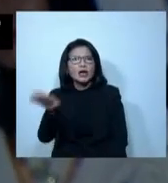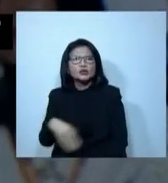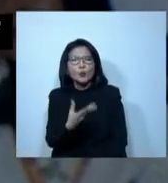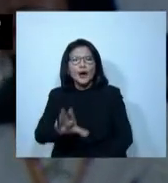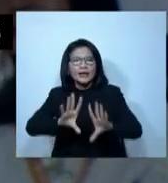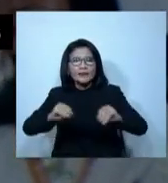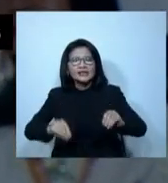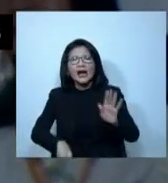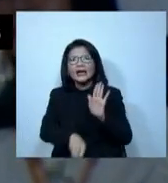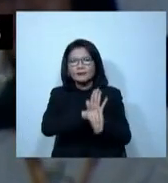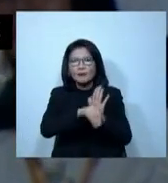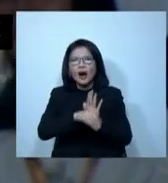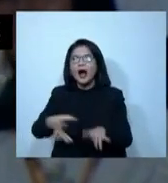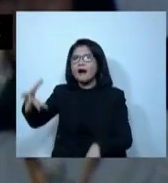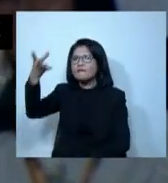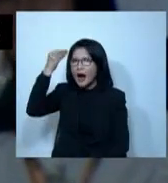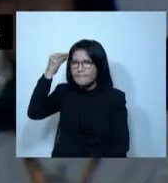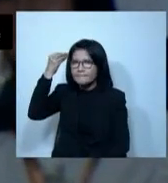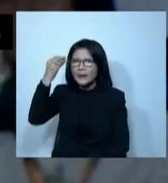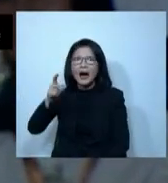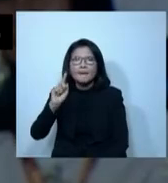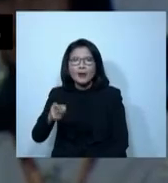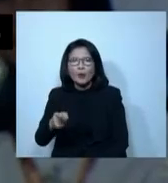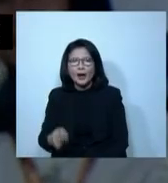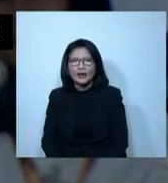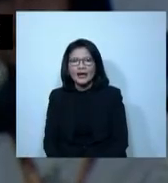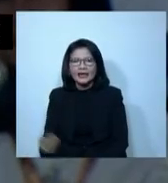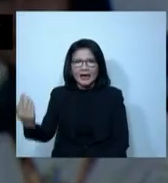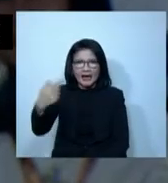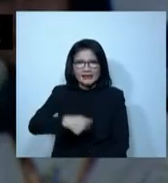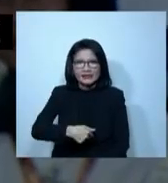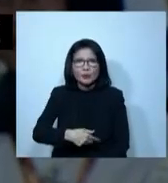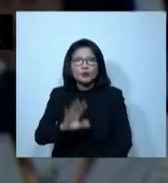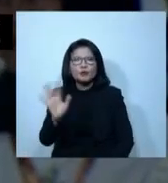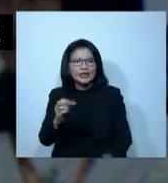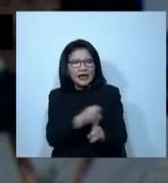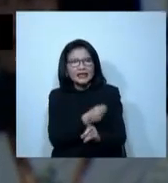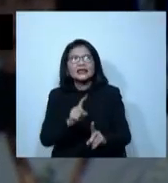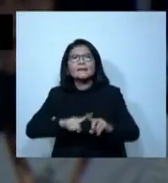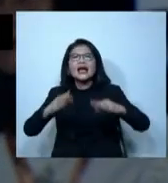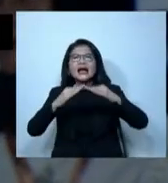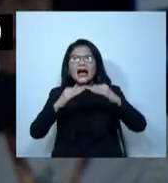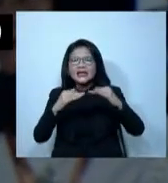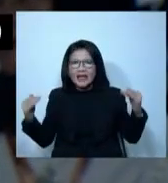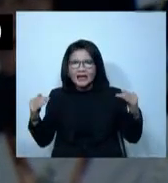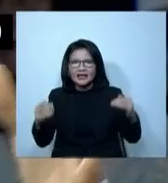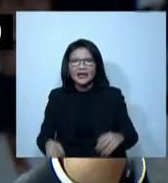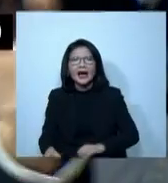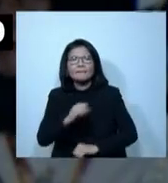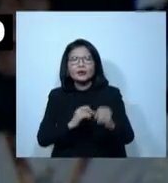pertanyaan yang tentu saja karena terbatasnya jumlah pertanyaan dan terbatasnya waktu, maka kami